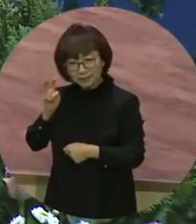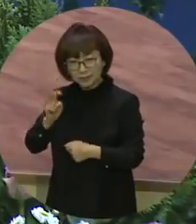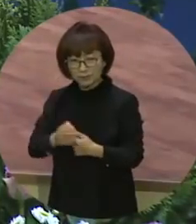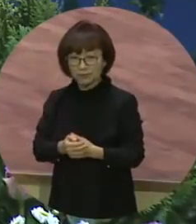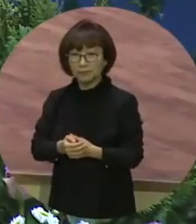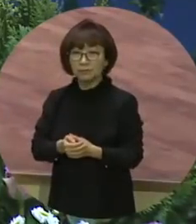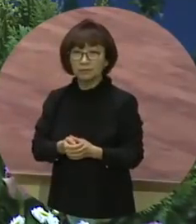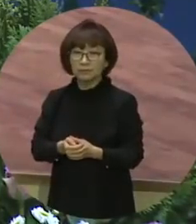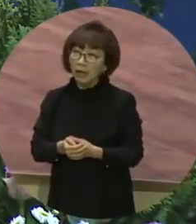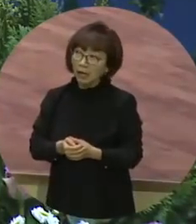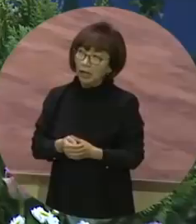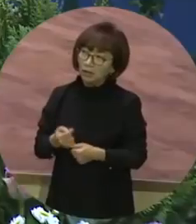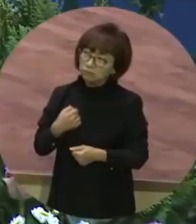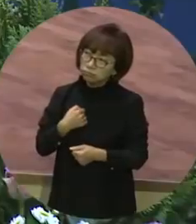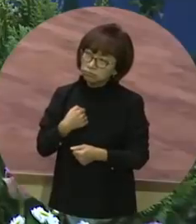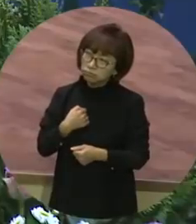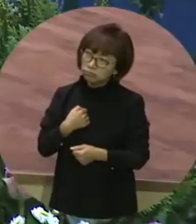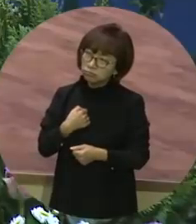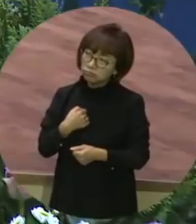어째 목사님 딱 내 말 하네요.